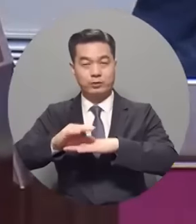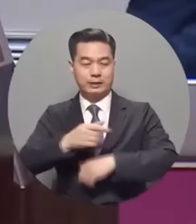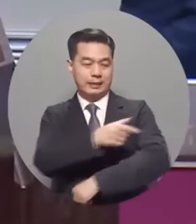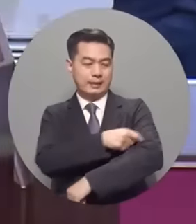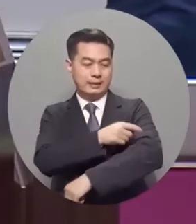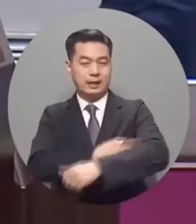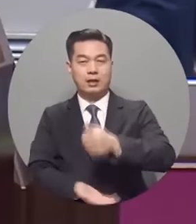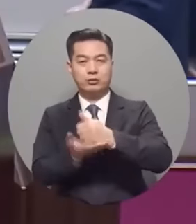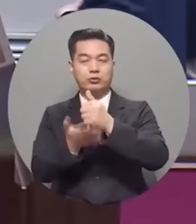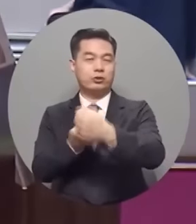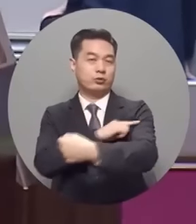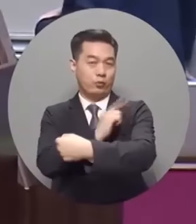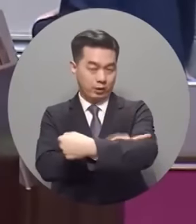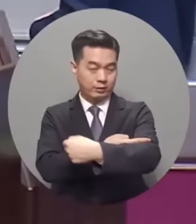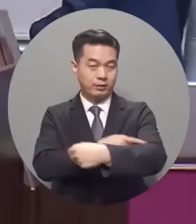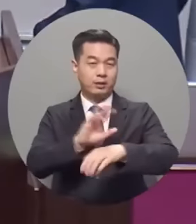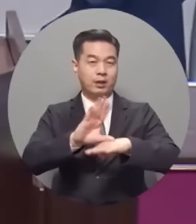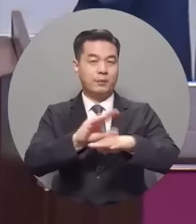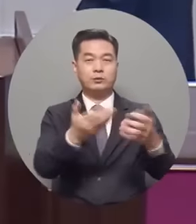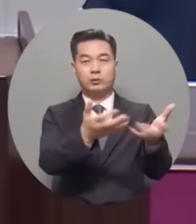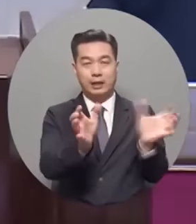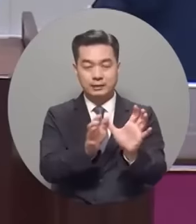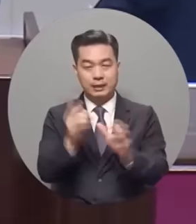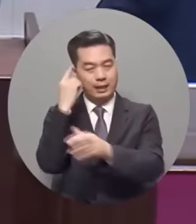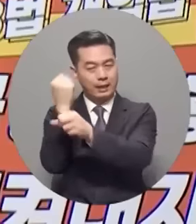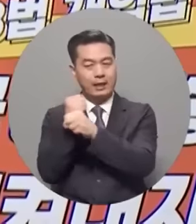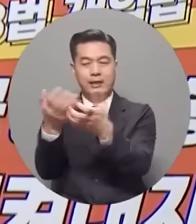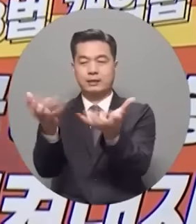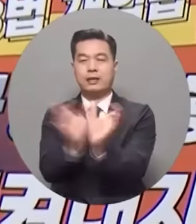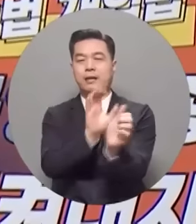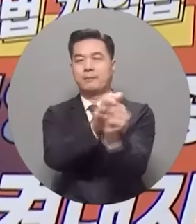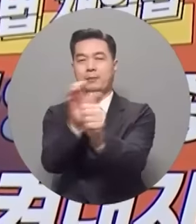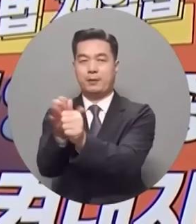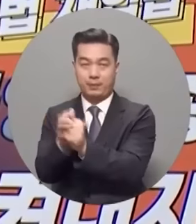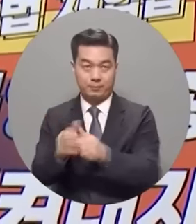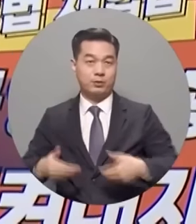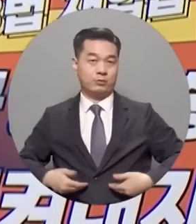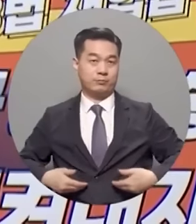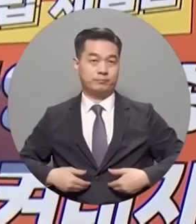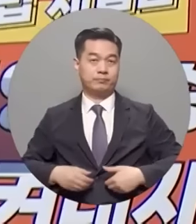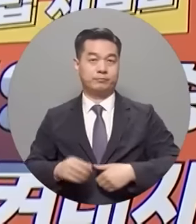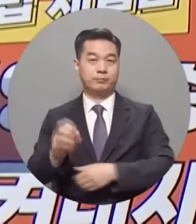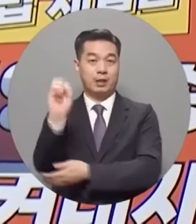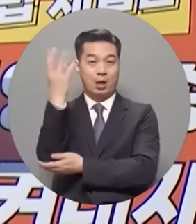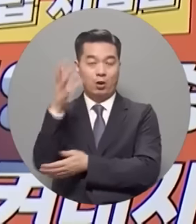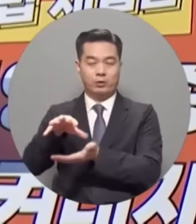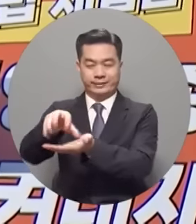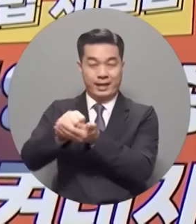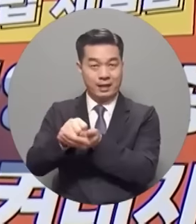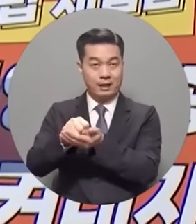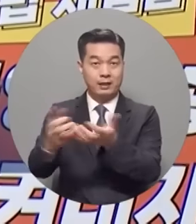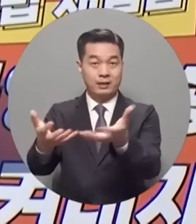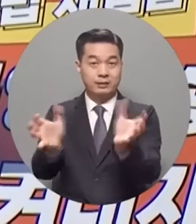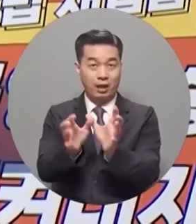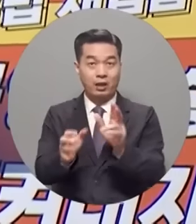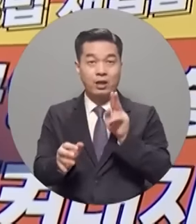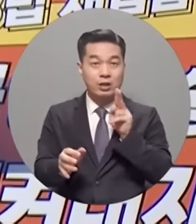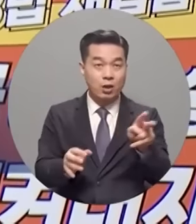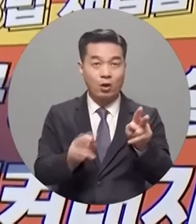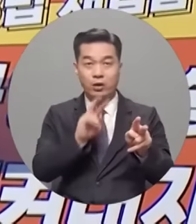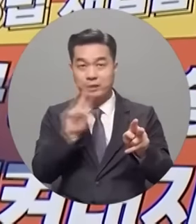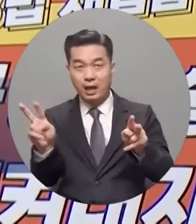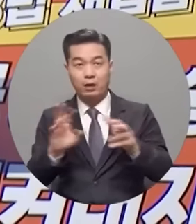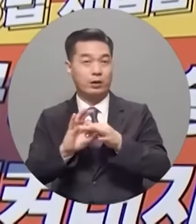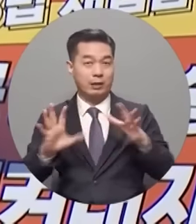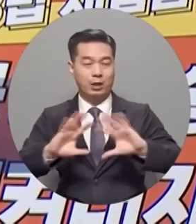단체나 학계로 넓히는 내용을 담고 있습니다. 언론 장악을 하는 세력은 여든 야든 간에 국민의 심판을 받을